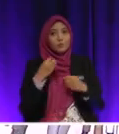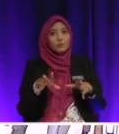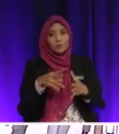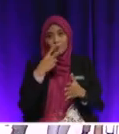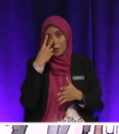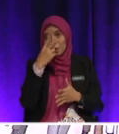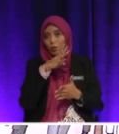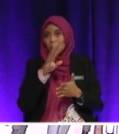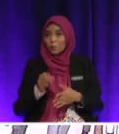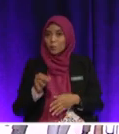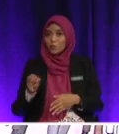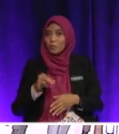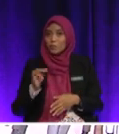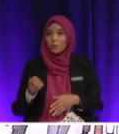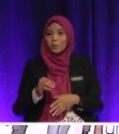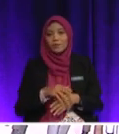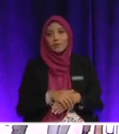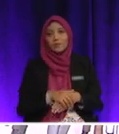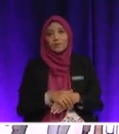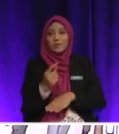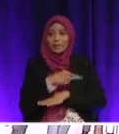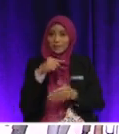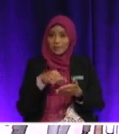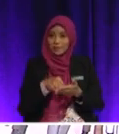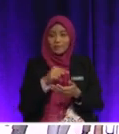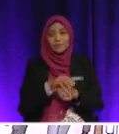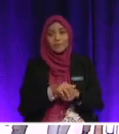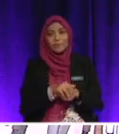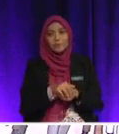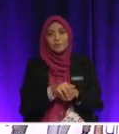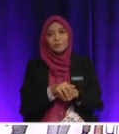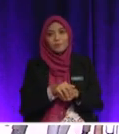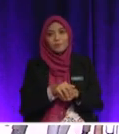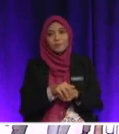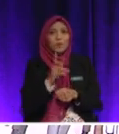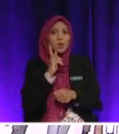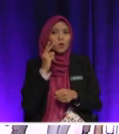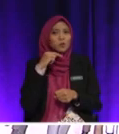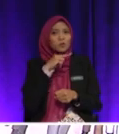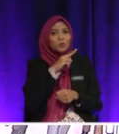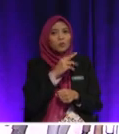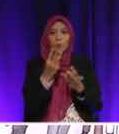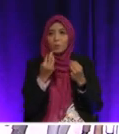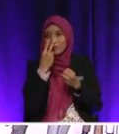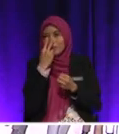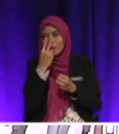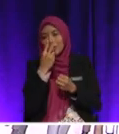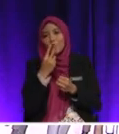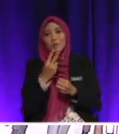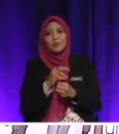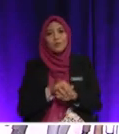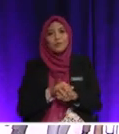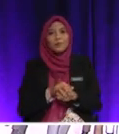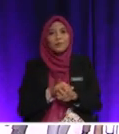oleh murid-murid Yang dijemput secara ritual pada hari ini tak sampailah Kak Yuyu untuk melihat bakal-bakal pemimpin ini